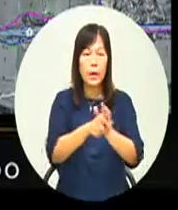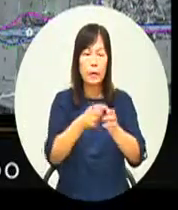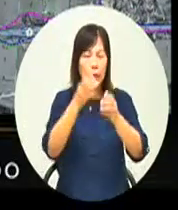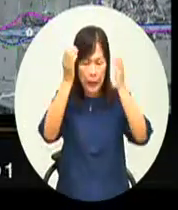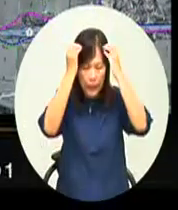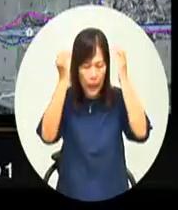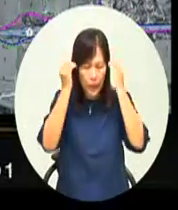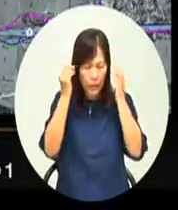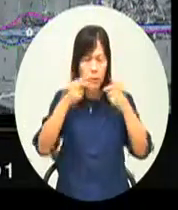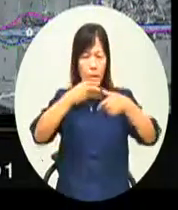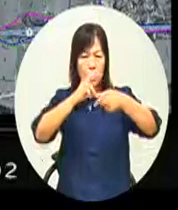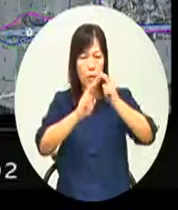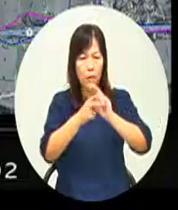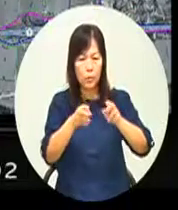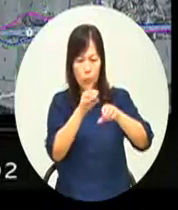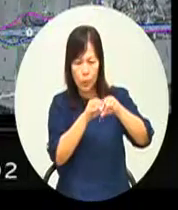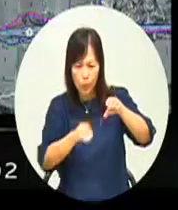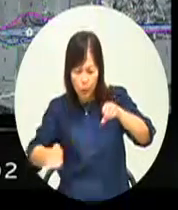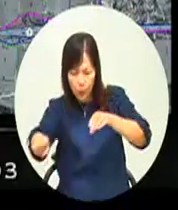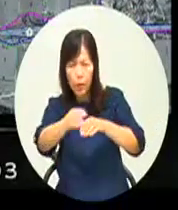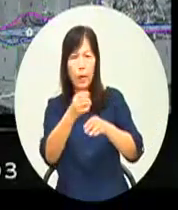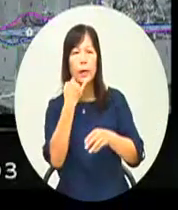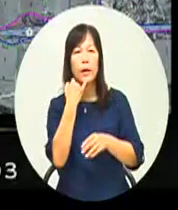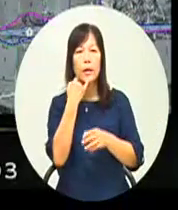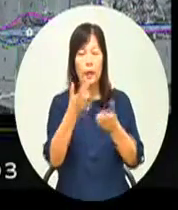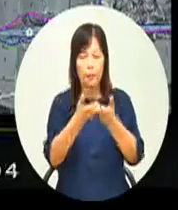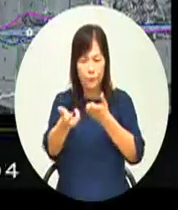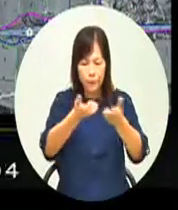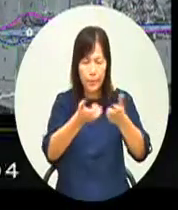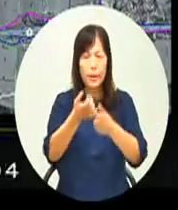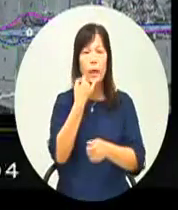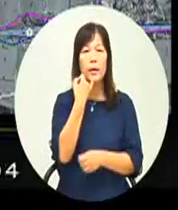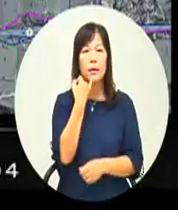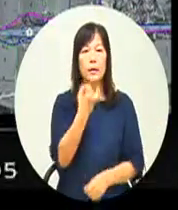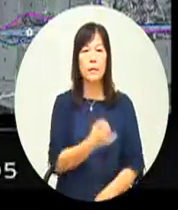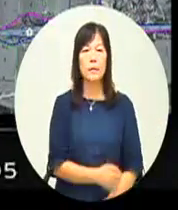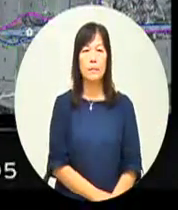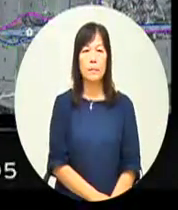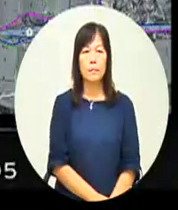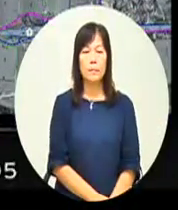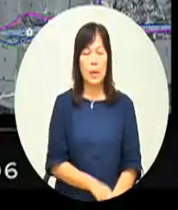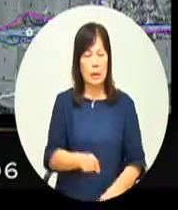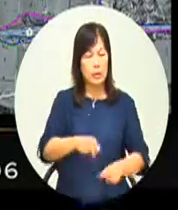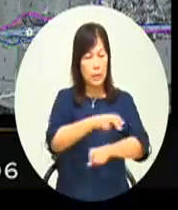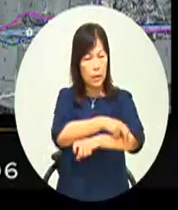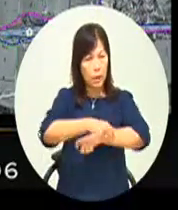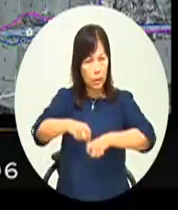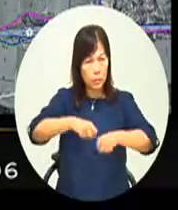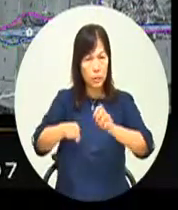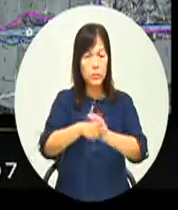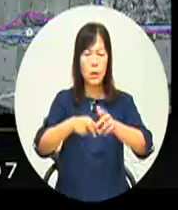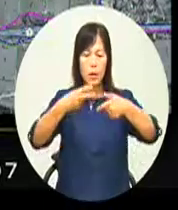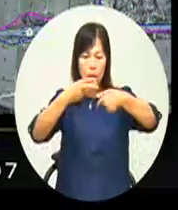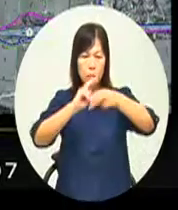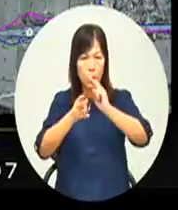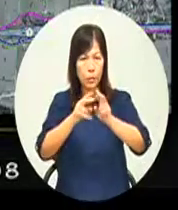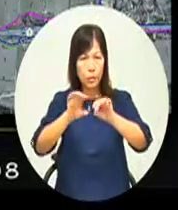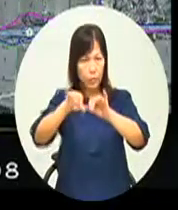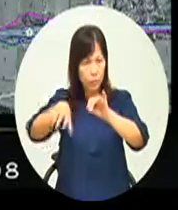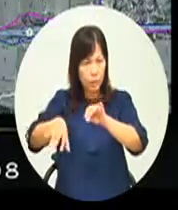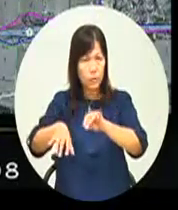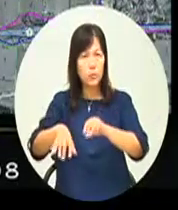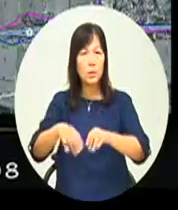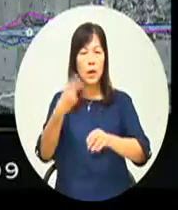地区或仁武地区就可以下到平面道路来做分流。哦、那这一个案子其实也是仁武地区、哦、还有很多